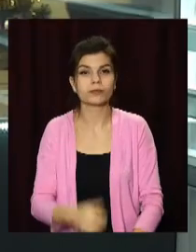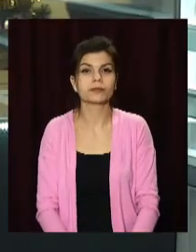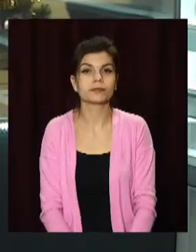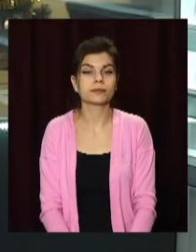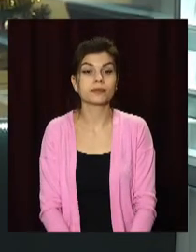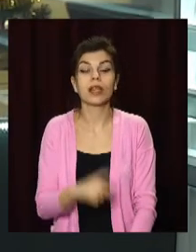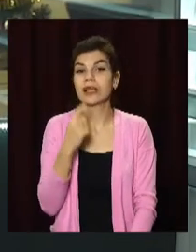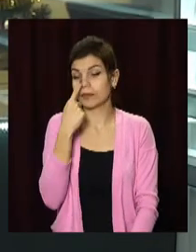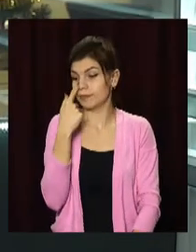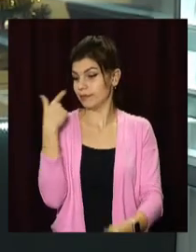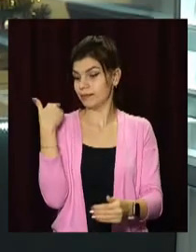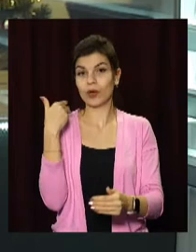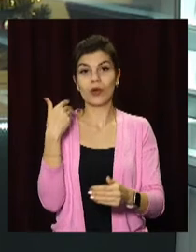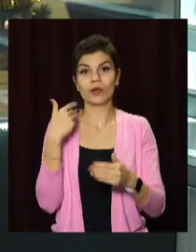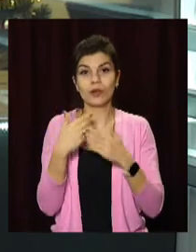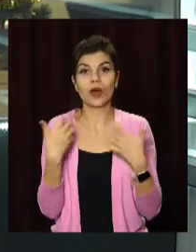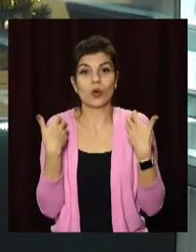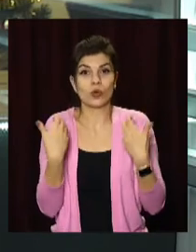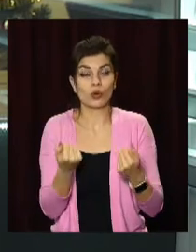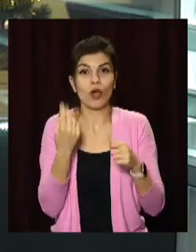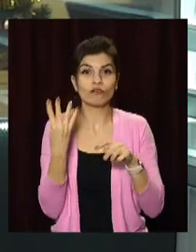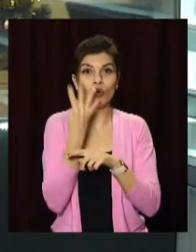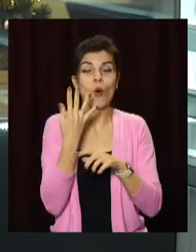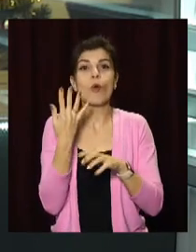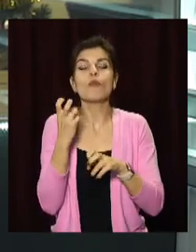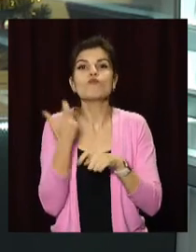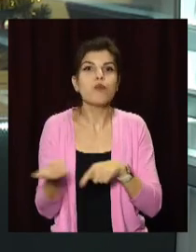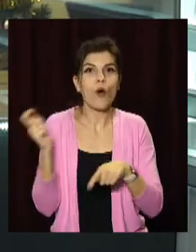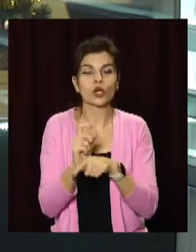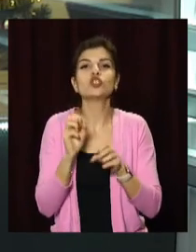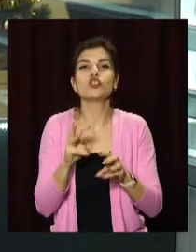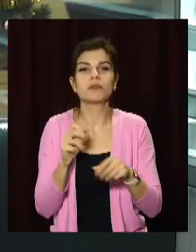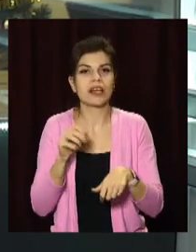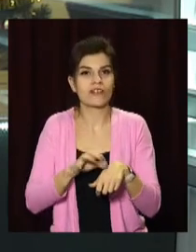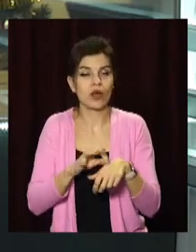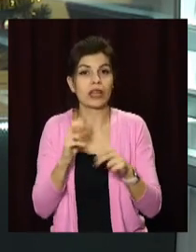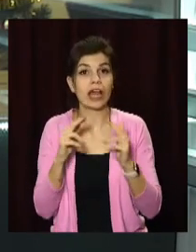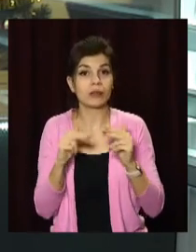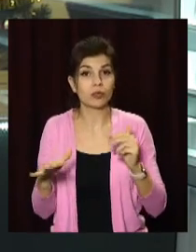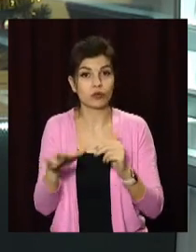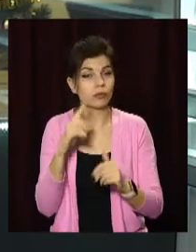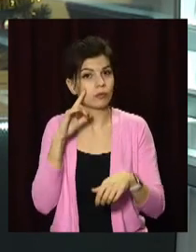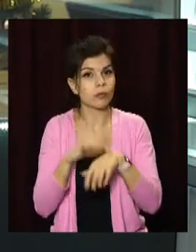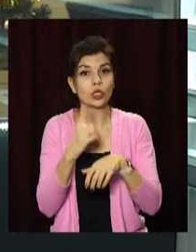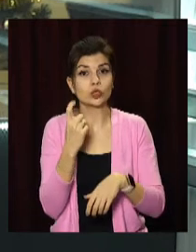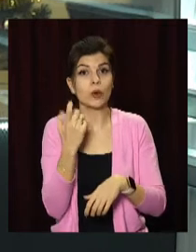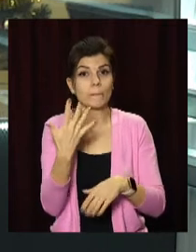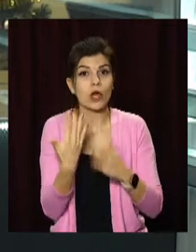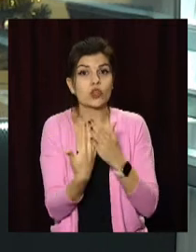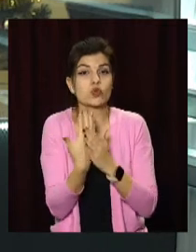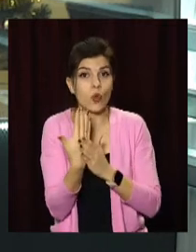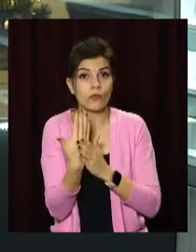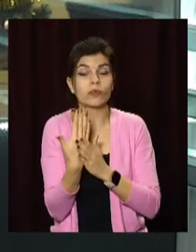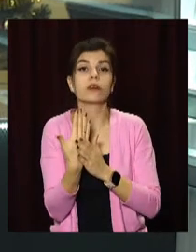За попередню добу в нашій області одужали вчетверо більше людей, ніж захворіли. На Дніпропетровщині виявили 105 нових